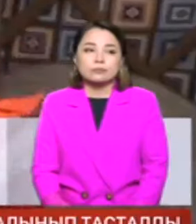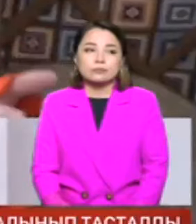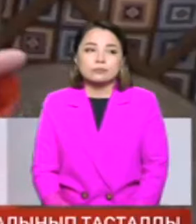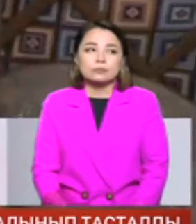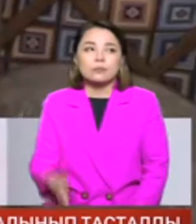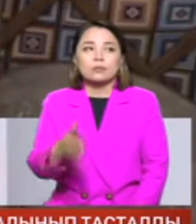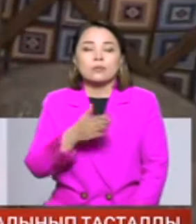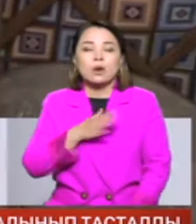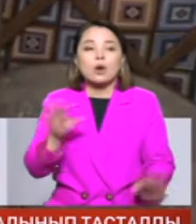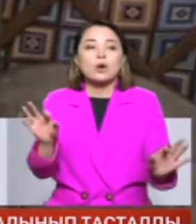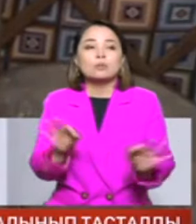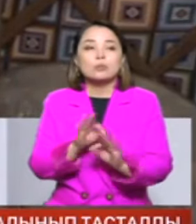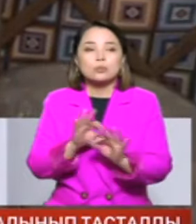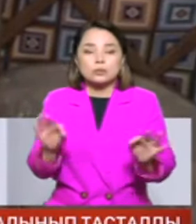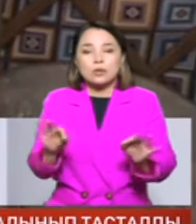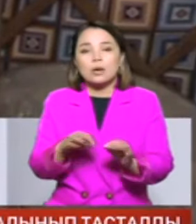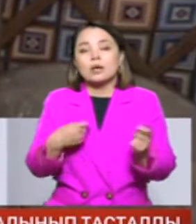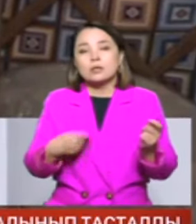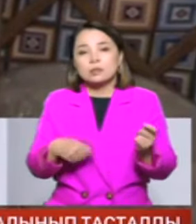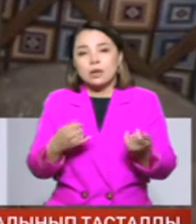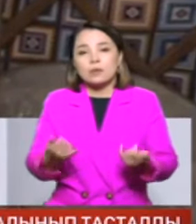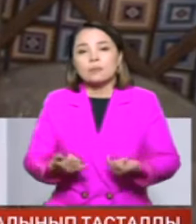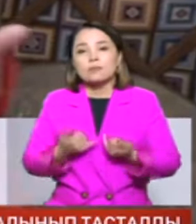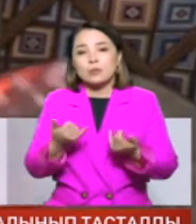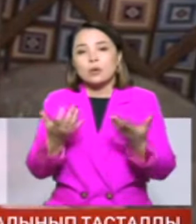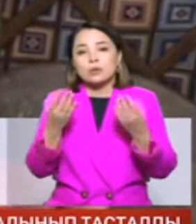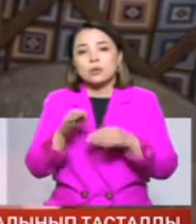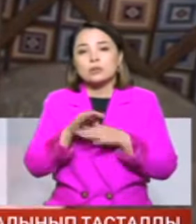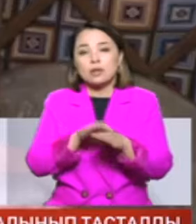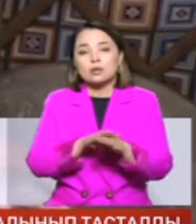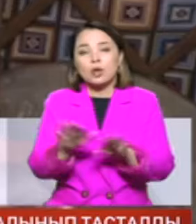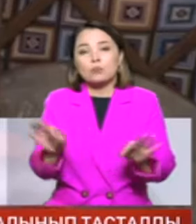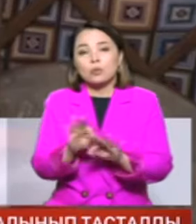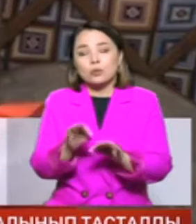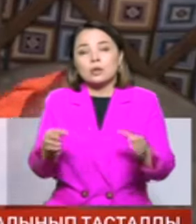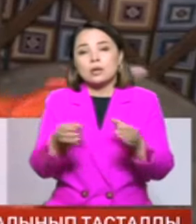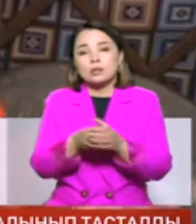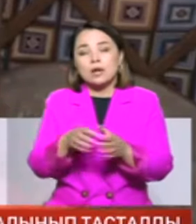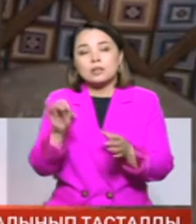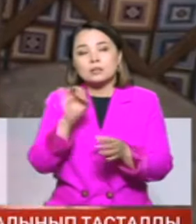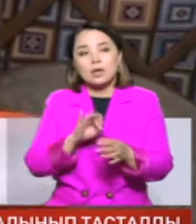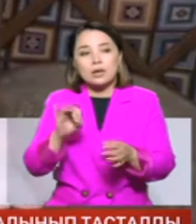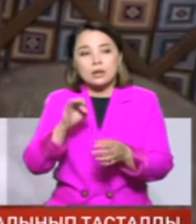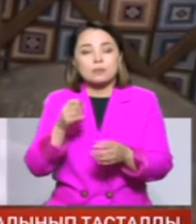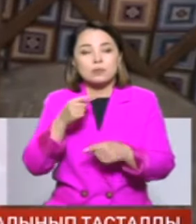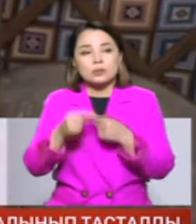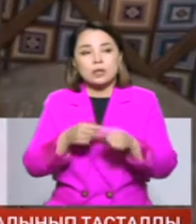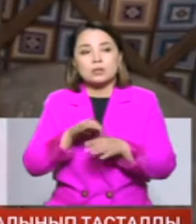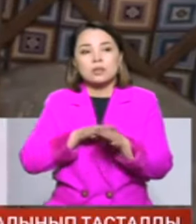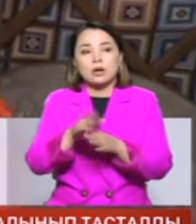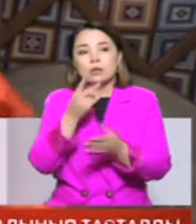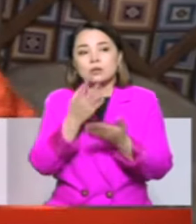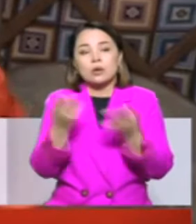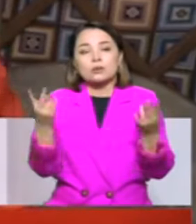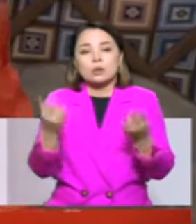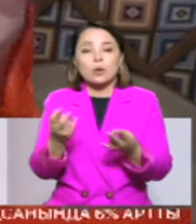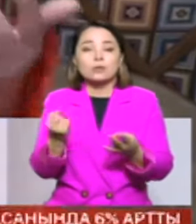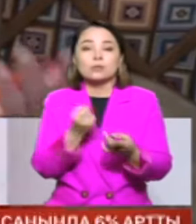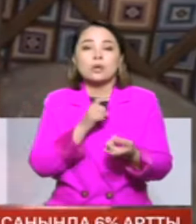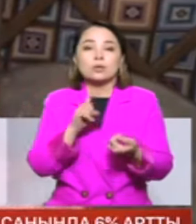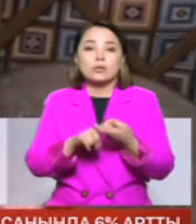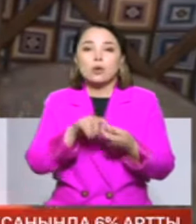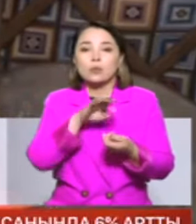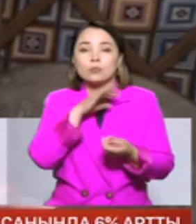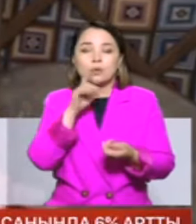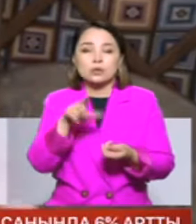наших музыкальных инструментах. Тарих койнауынан бүгінгі күнге жеткен музыкалық аспаптарды тарихи айғақ шежірер етінде қарастыруымыз қажет. Өкінішке орай